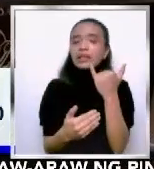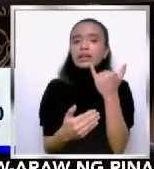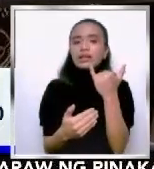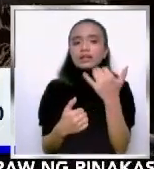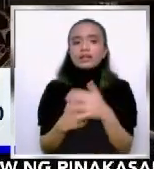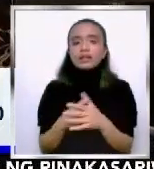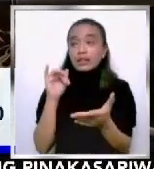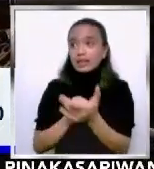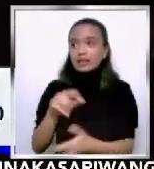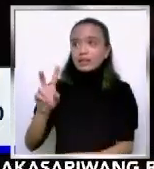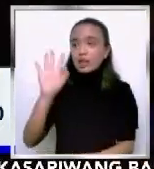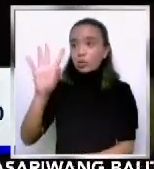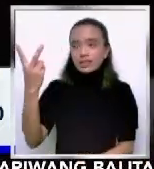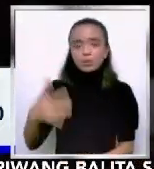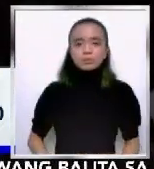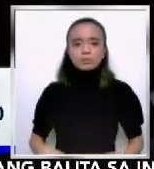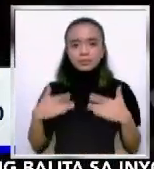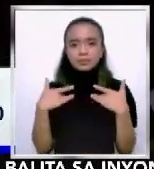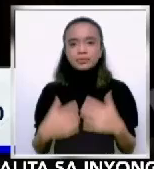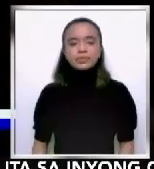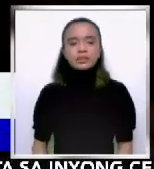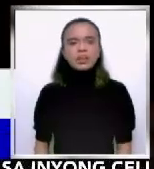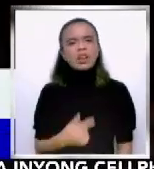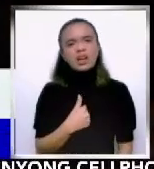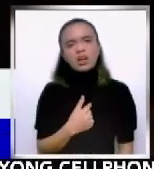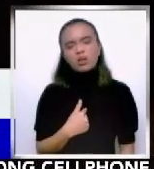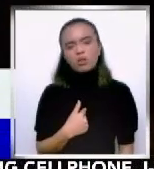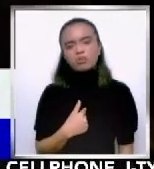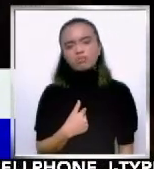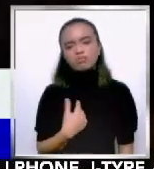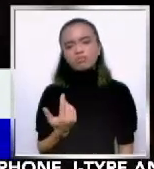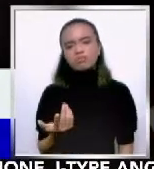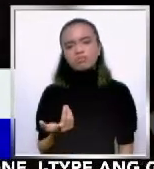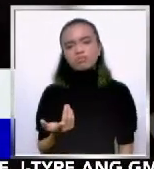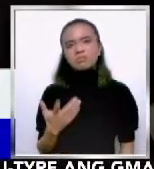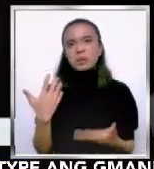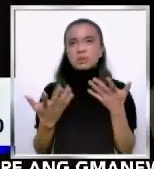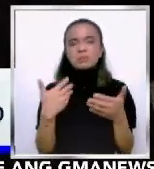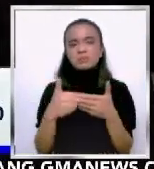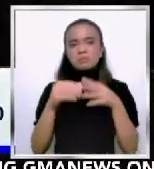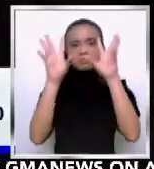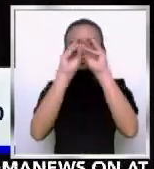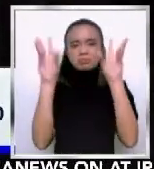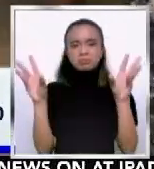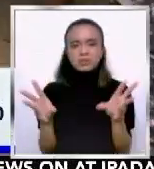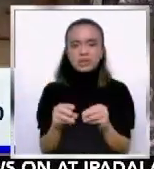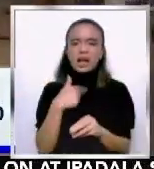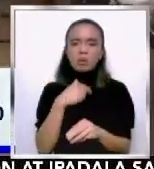pangalawang buhay mo na yan. Nawawalan na nga po ng baka magpasko po ako sa ulo, hindi ko po makasama yung mga pamilya